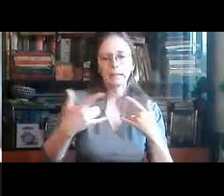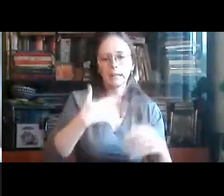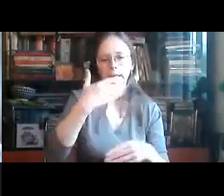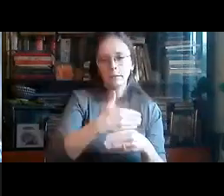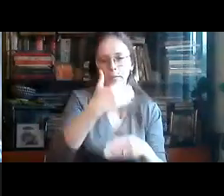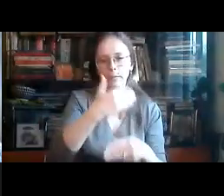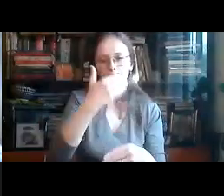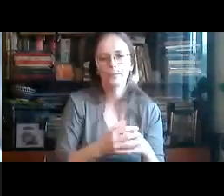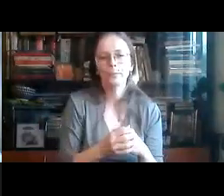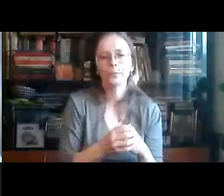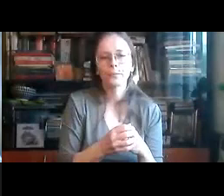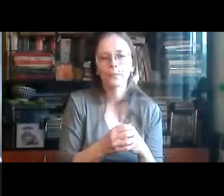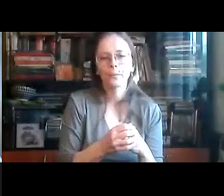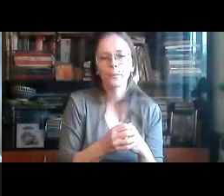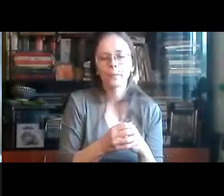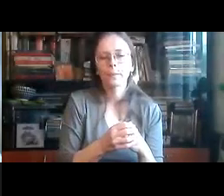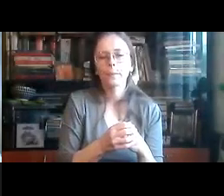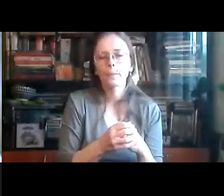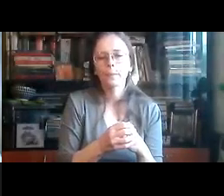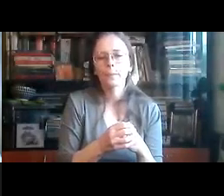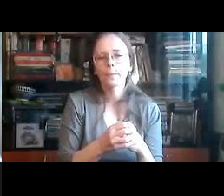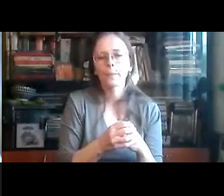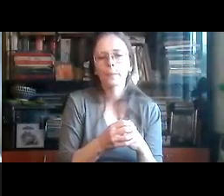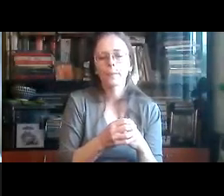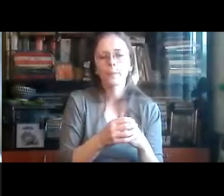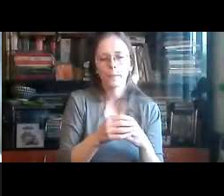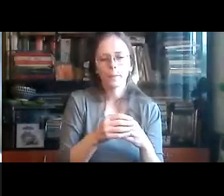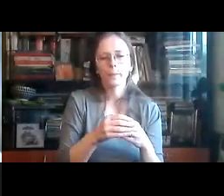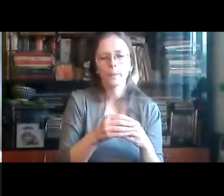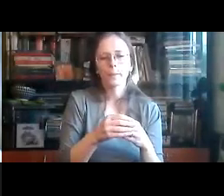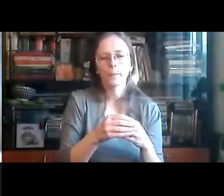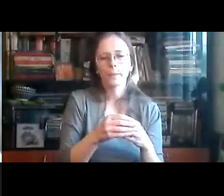израильские деятели, это был офлайн вполне себе обычный, основан он на